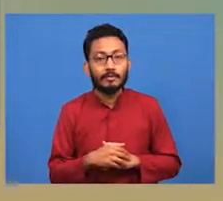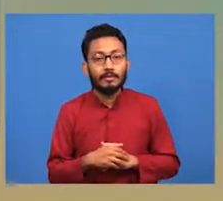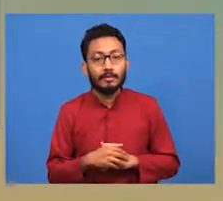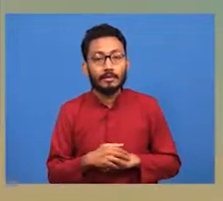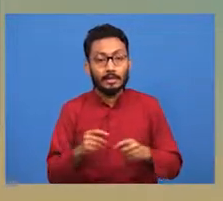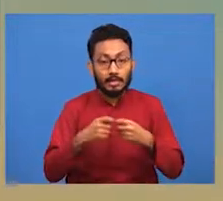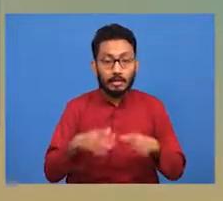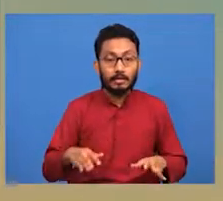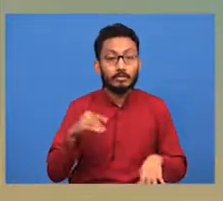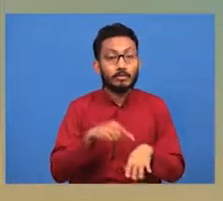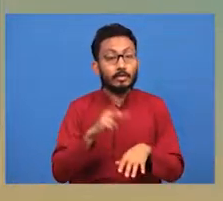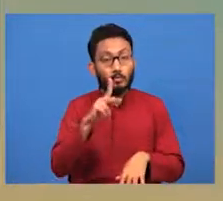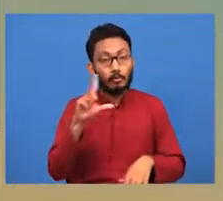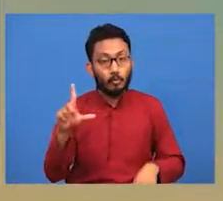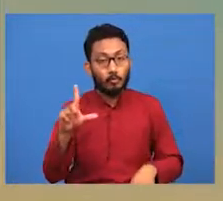Lumpur.